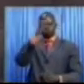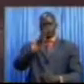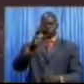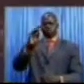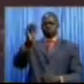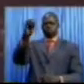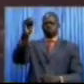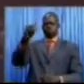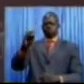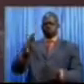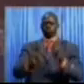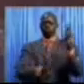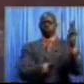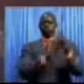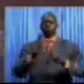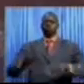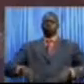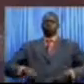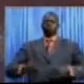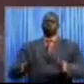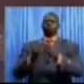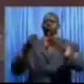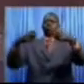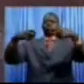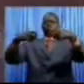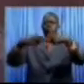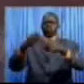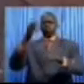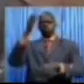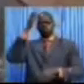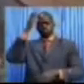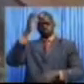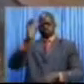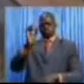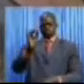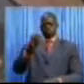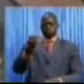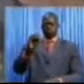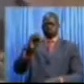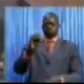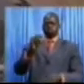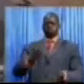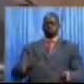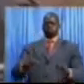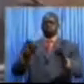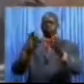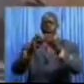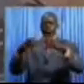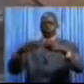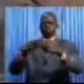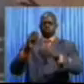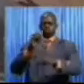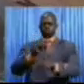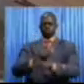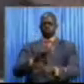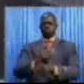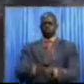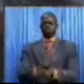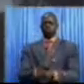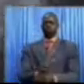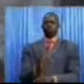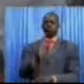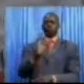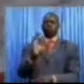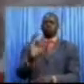70% de la population vit sans électricité, car seulement 8% du potentiel hydroélectrique est exploité. Le